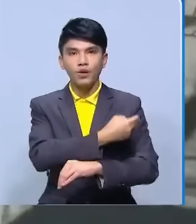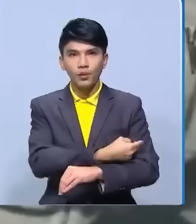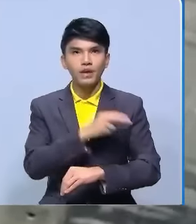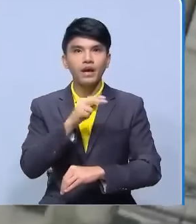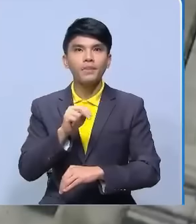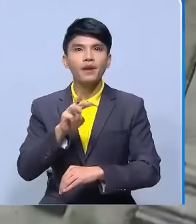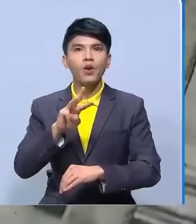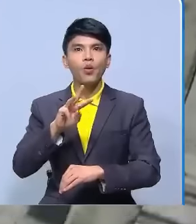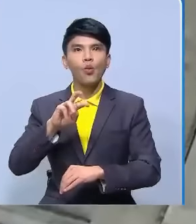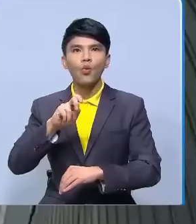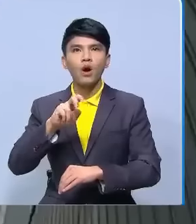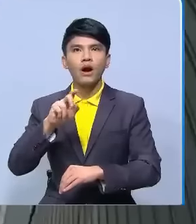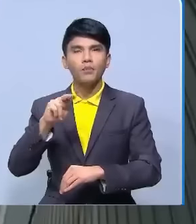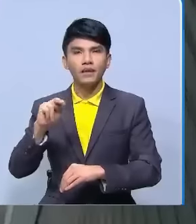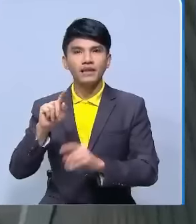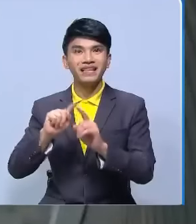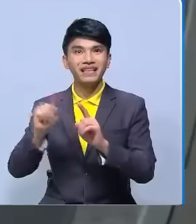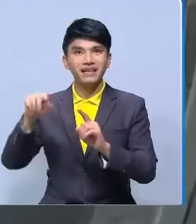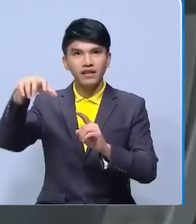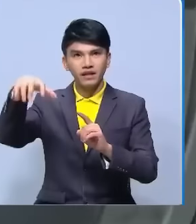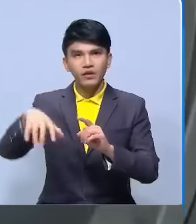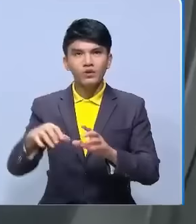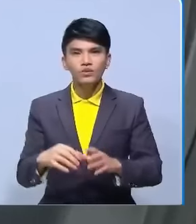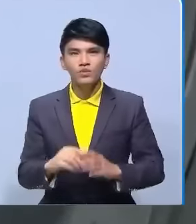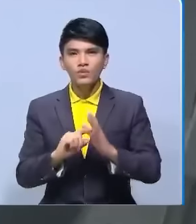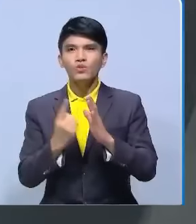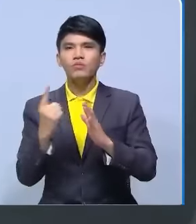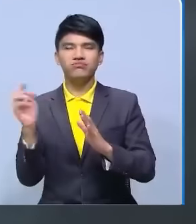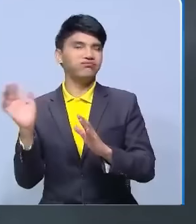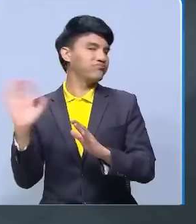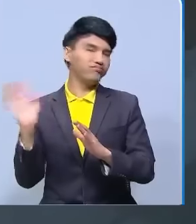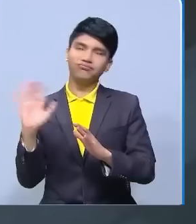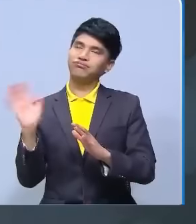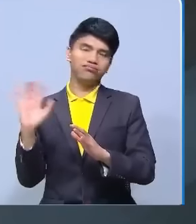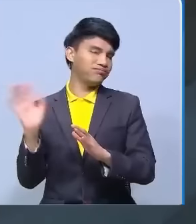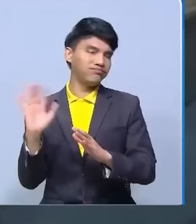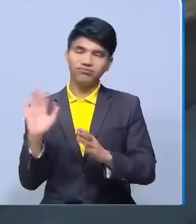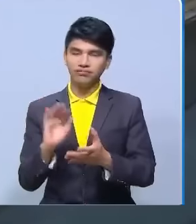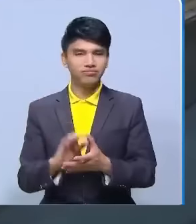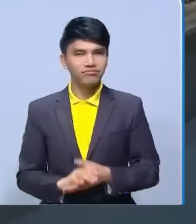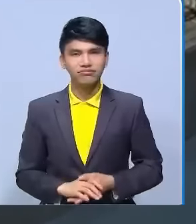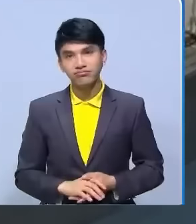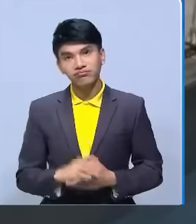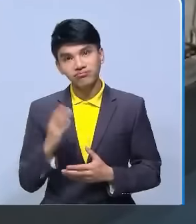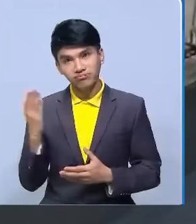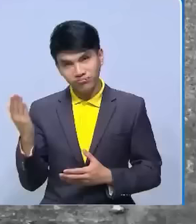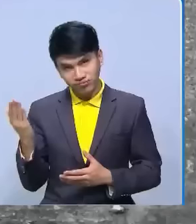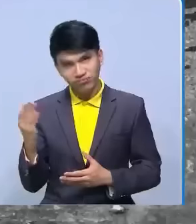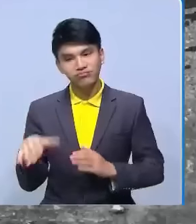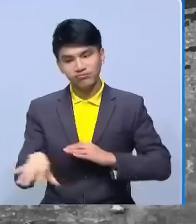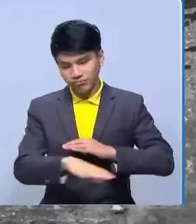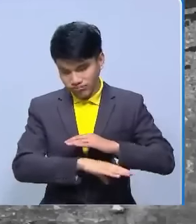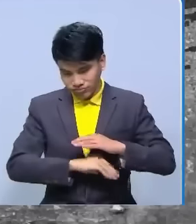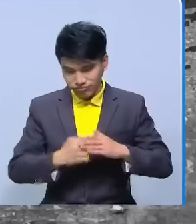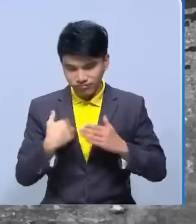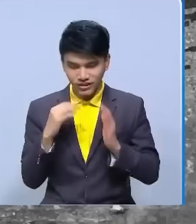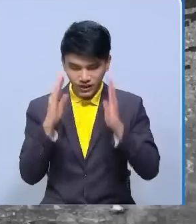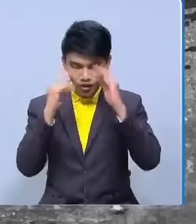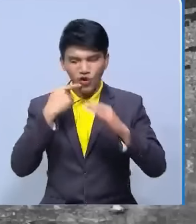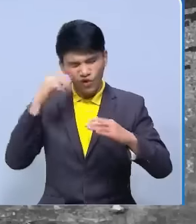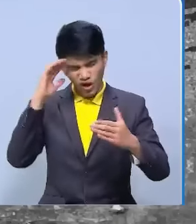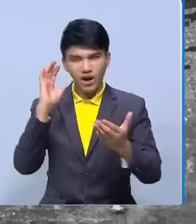ภาพก็บันทึกเหตุการณ์ไว้ได้ชัดเจนถ้าถามว่าใช่เหตุการณ์แรกมั้ยเบอก Noไม่ใช่อันนี้มีข้อมูลที่มีผู้เสียหายแจ้งความ